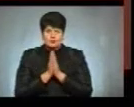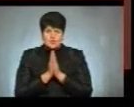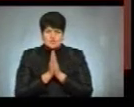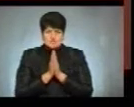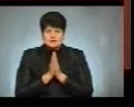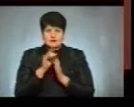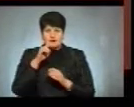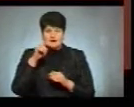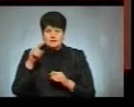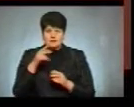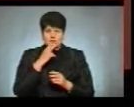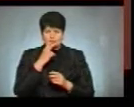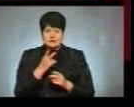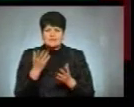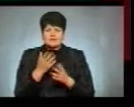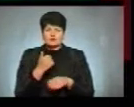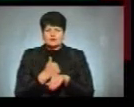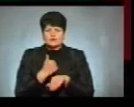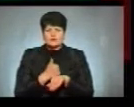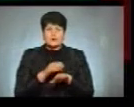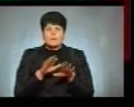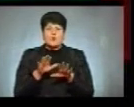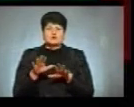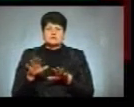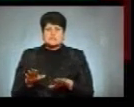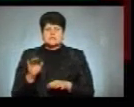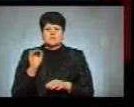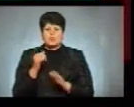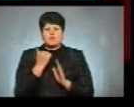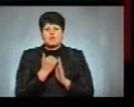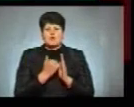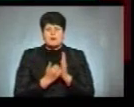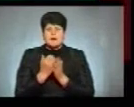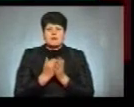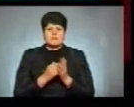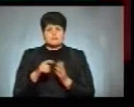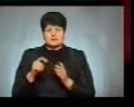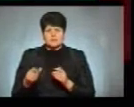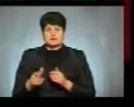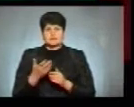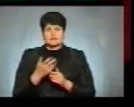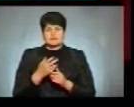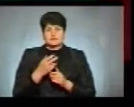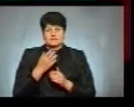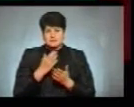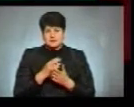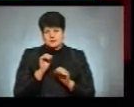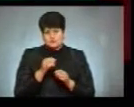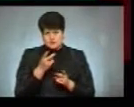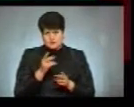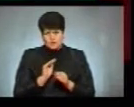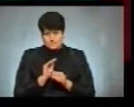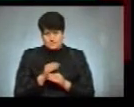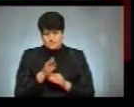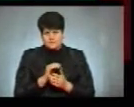зокрема, графіка відображає те, які основні позиції у програмах кандидатів. Пане Андрію, наразі маєте можливість